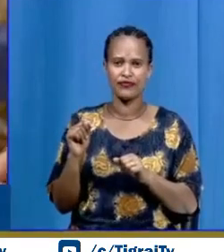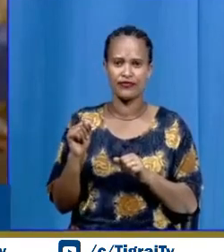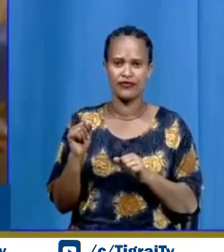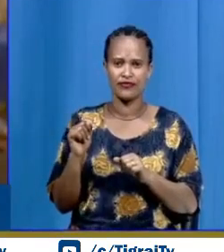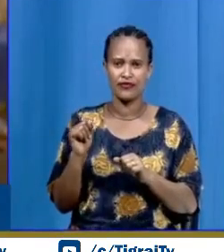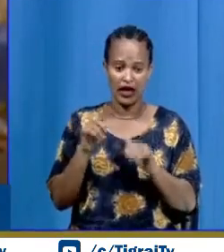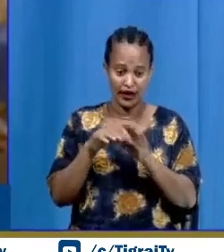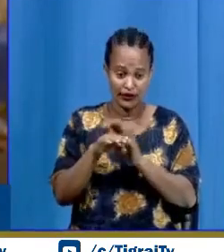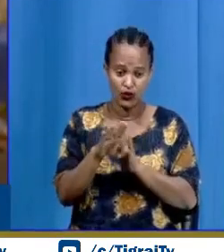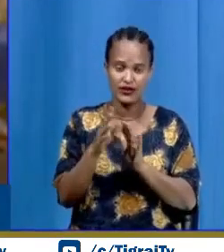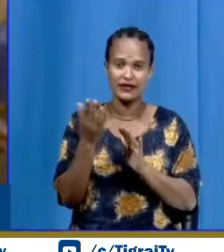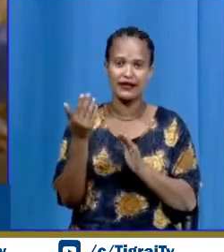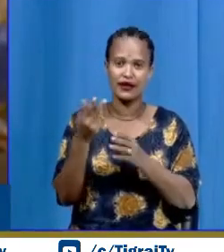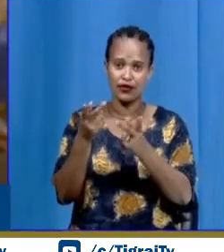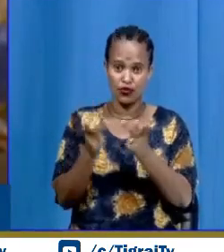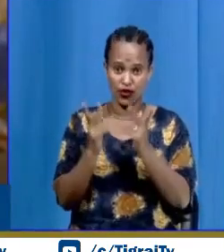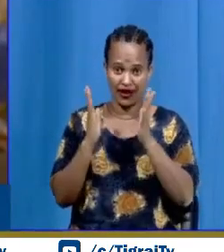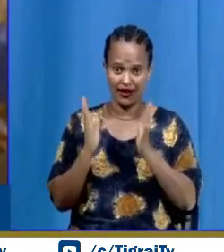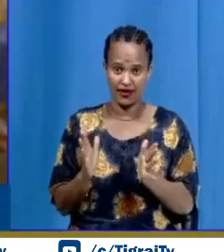ተቋናጢጡ ኣትይዎን ዝነበረ ቦታታት